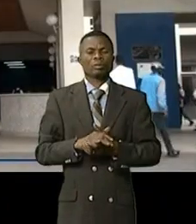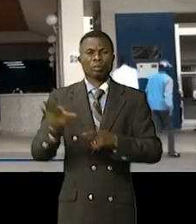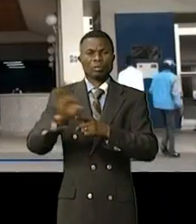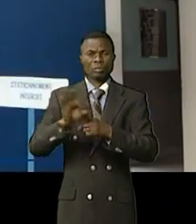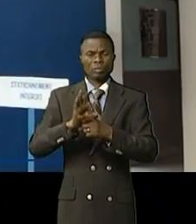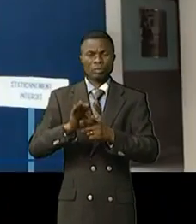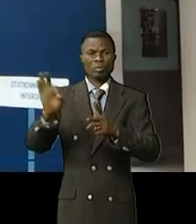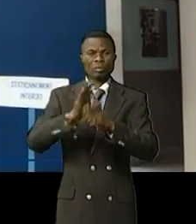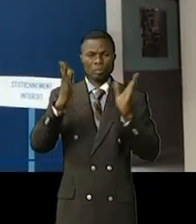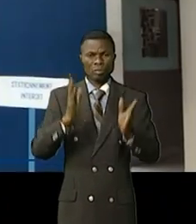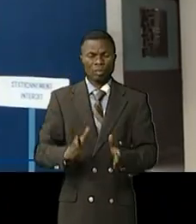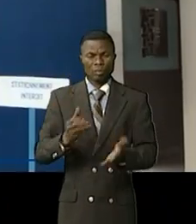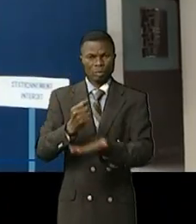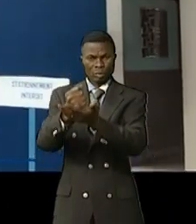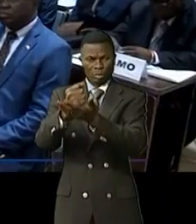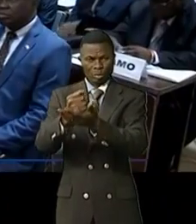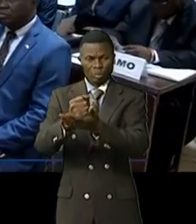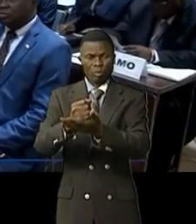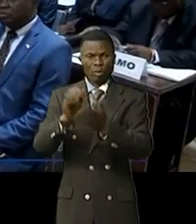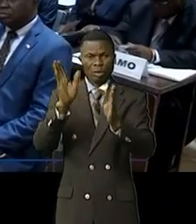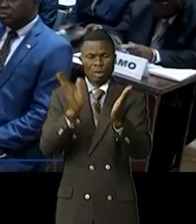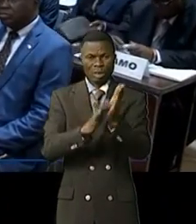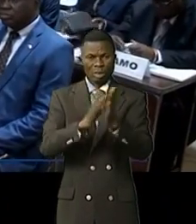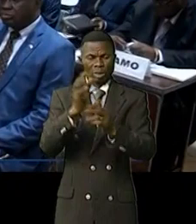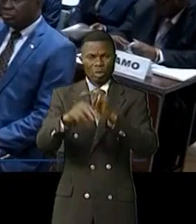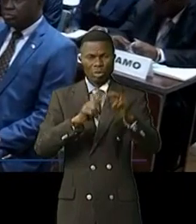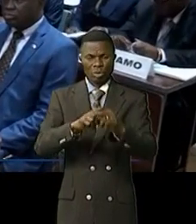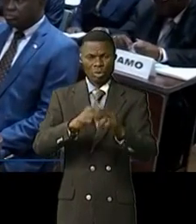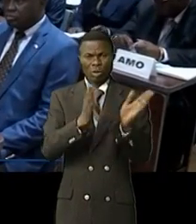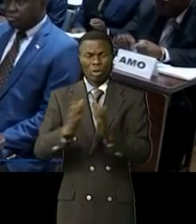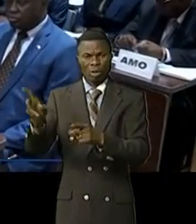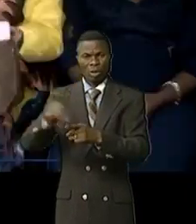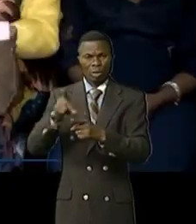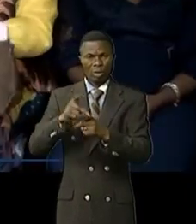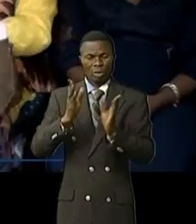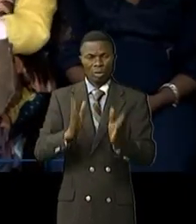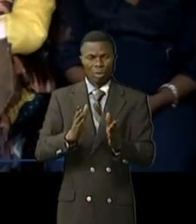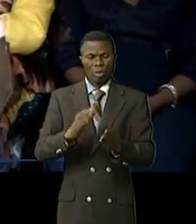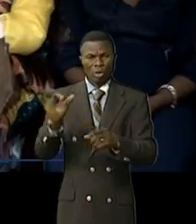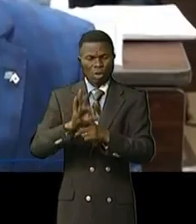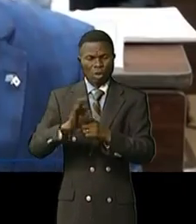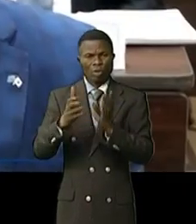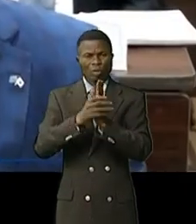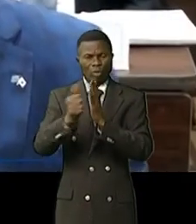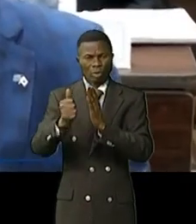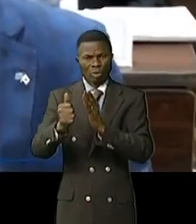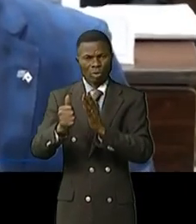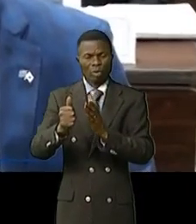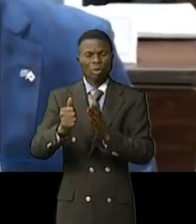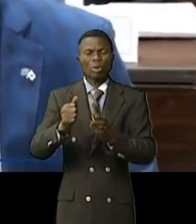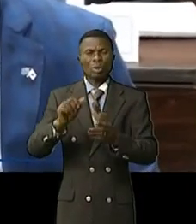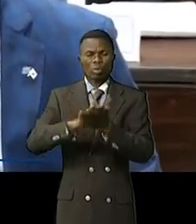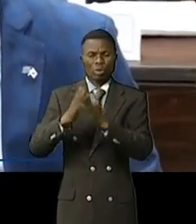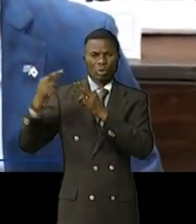des formateurs afin de permettre à l'Institut national de préparation professionnelle de mener une formation de qualité de manière